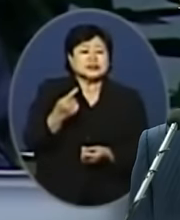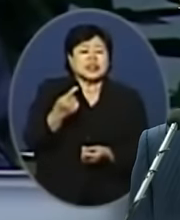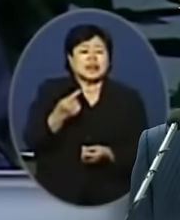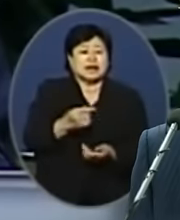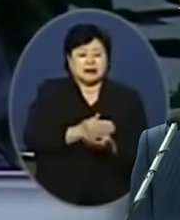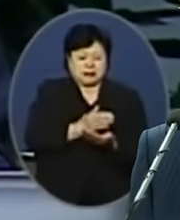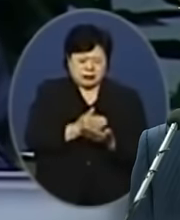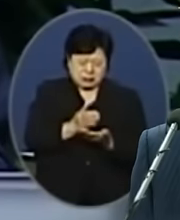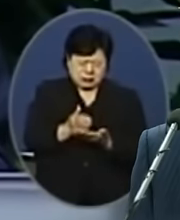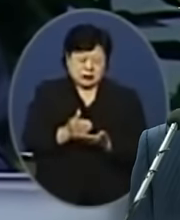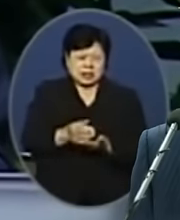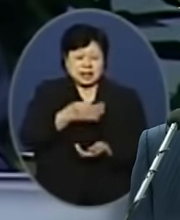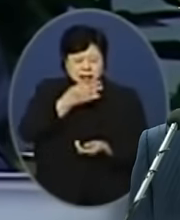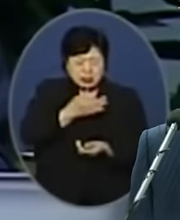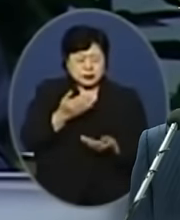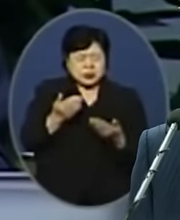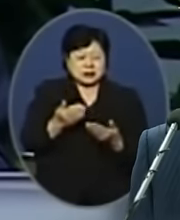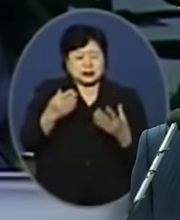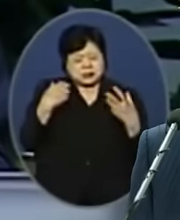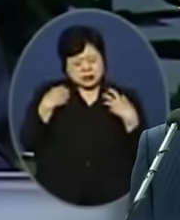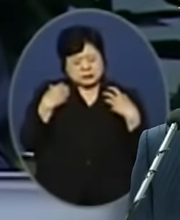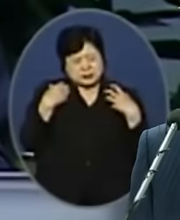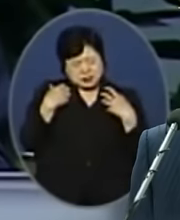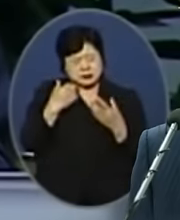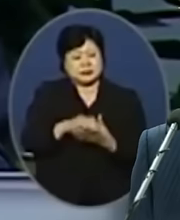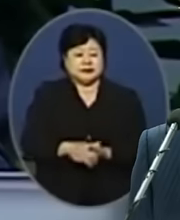온갖 힘든 일을 다 하고